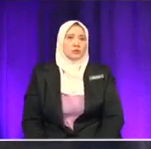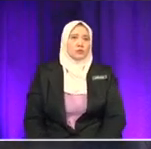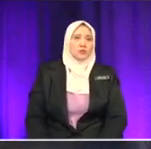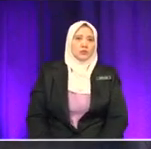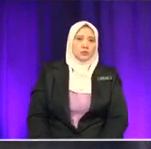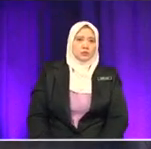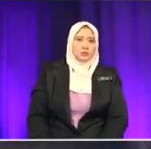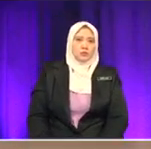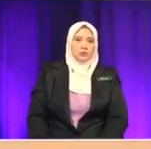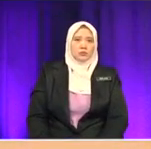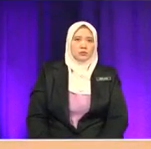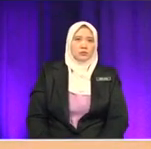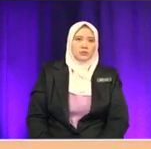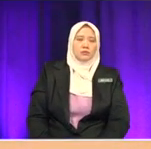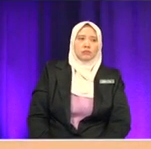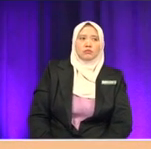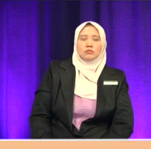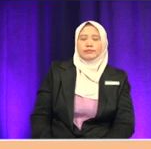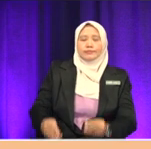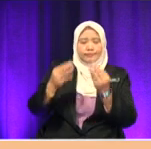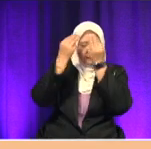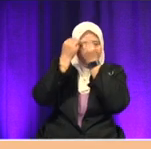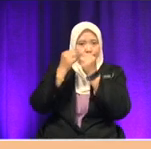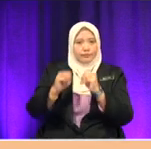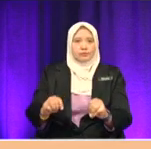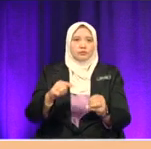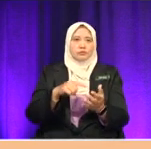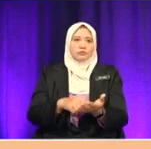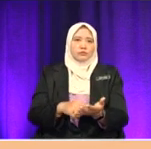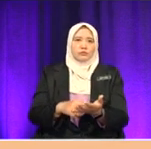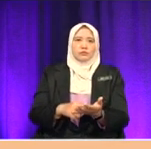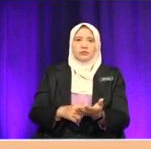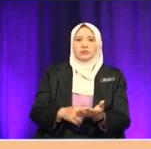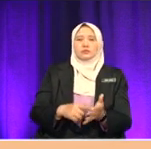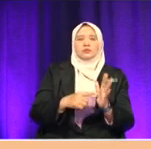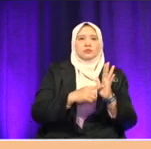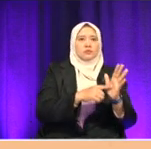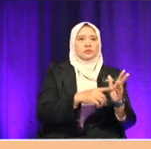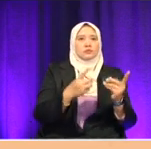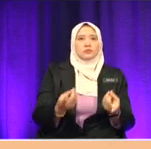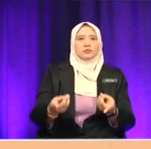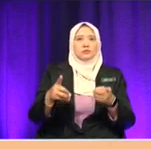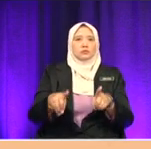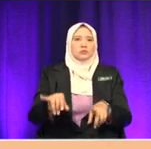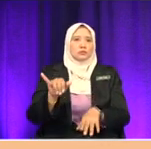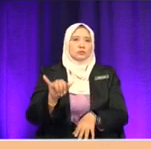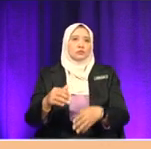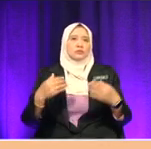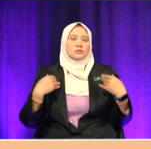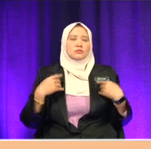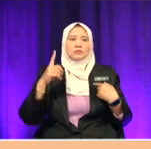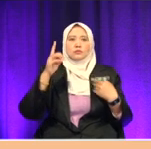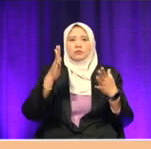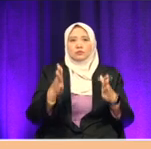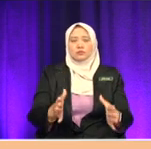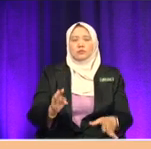baca. Maklumat di bawah menunjukkan satu situasi yang dialami oleh seorang murid. Seorang